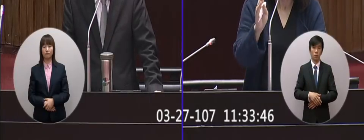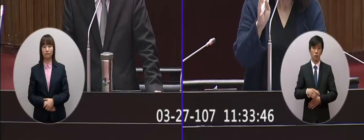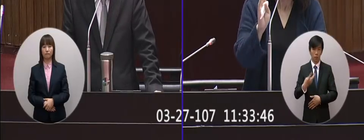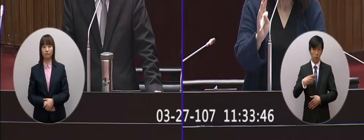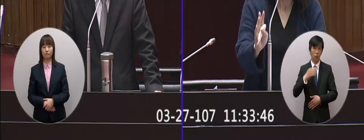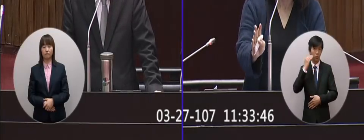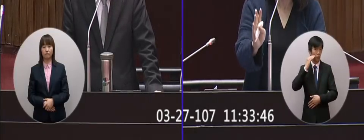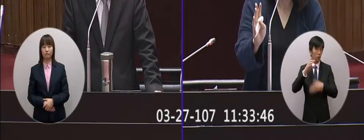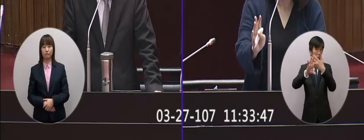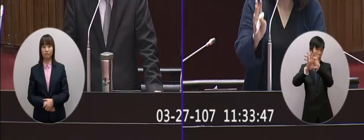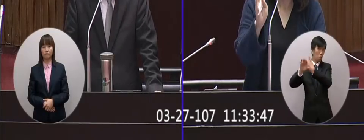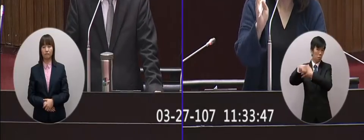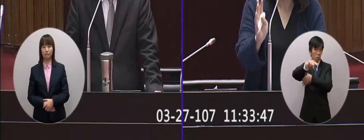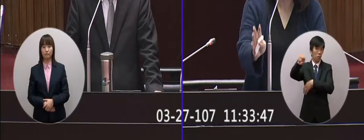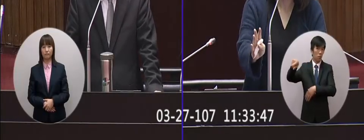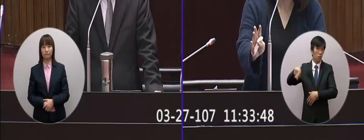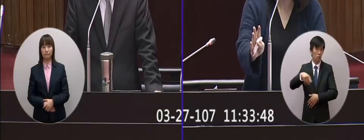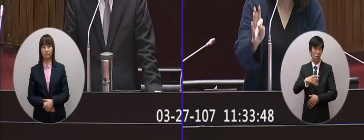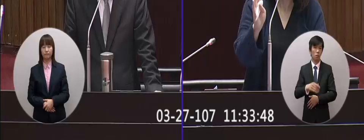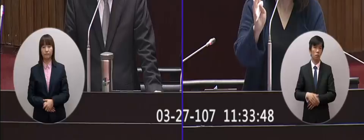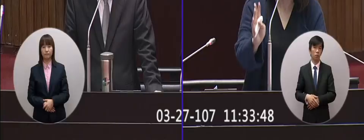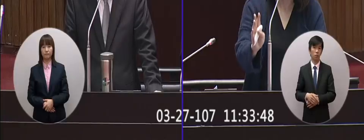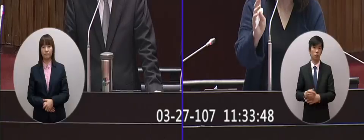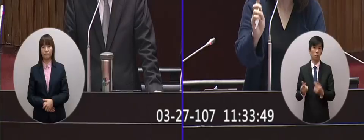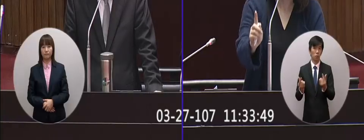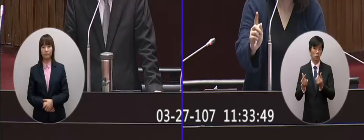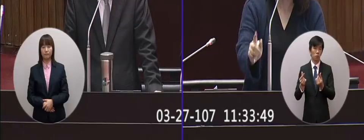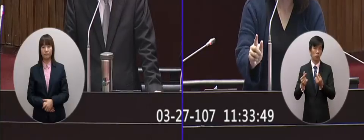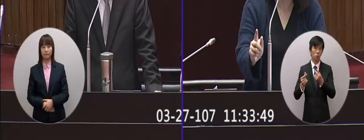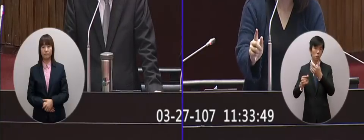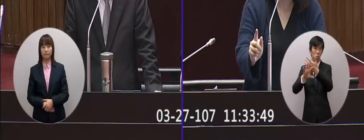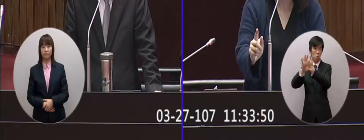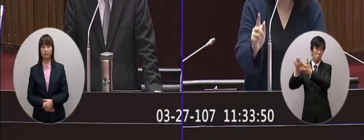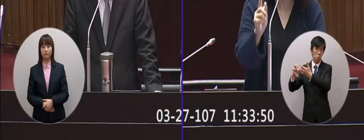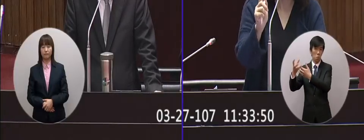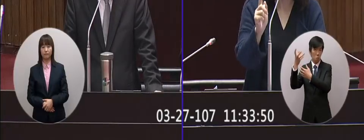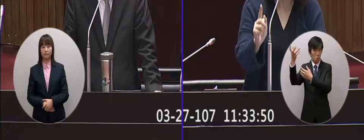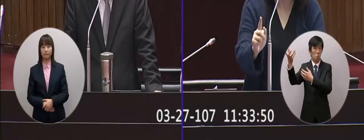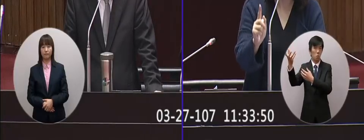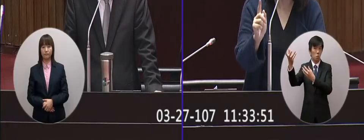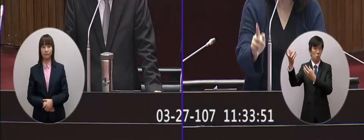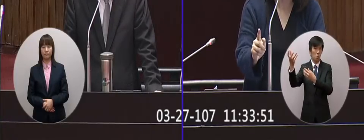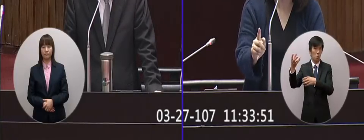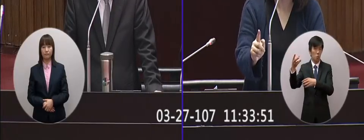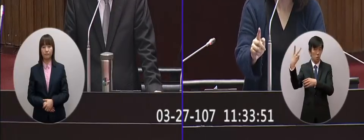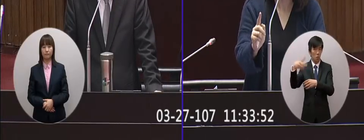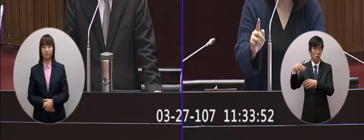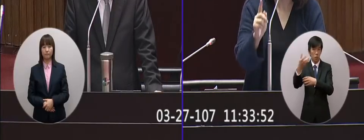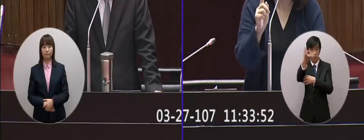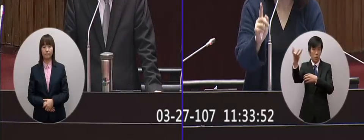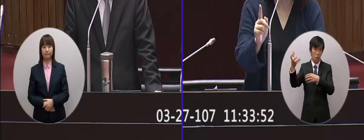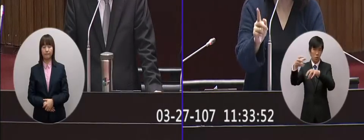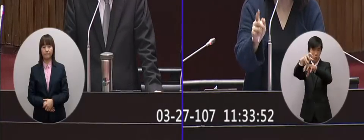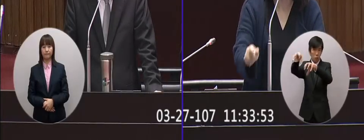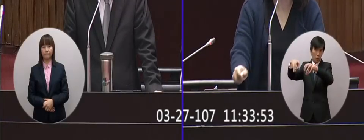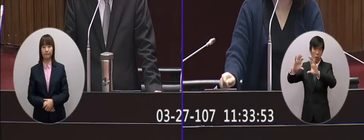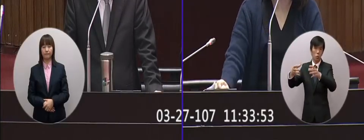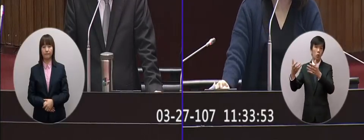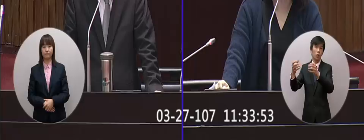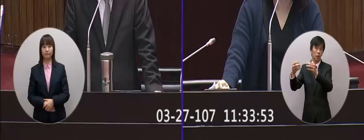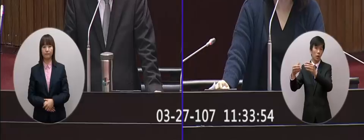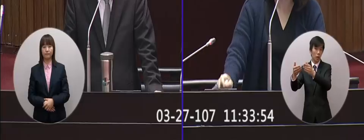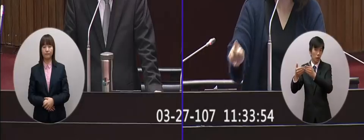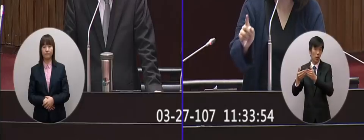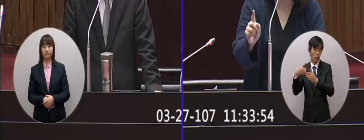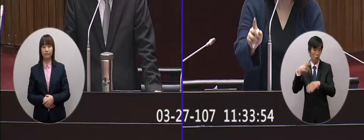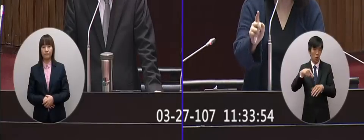哈，很多的用多边取代双边的这样的一个会谈，因为它具有高度的